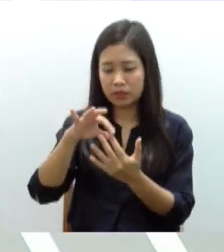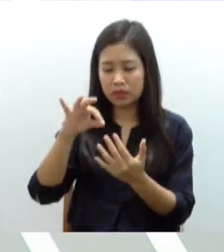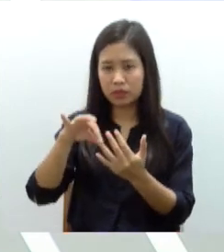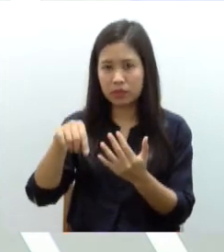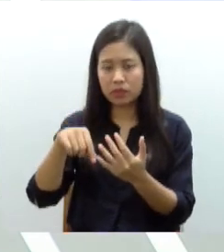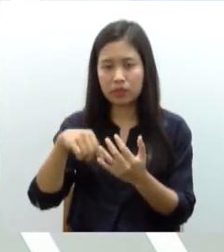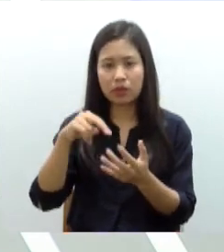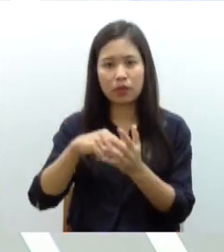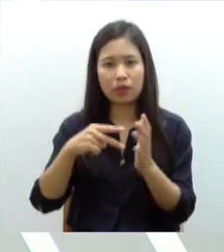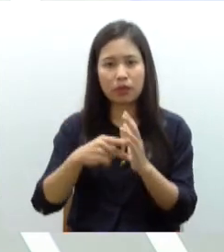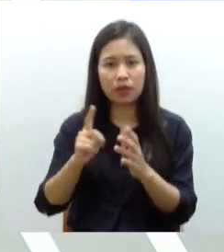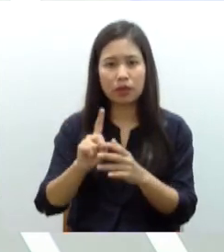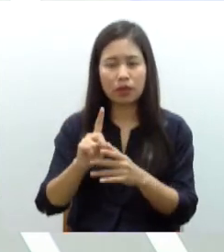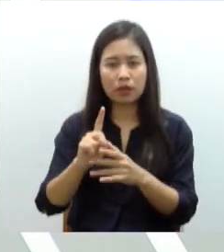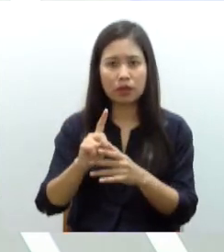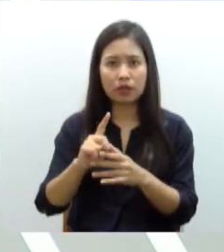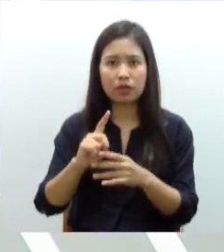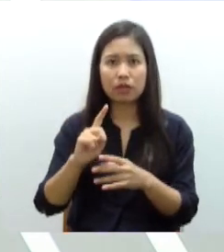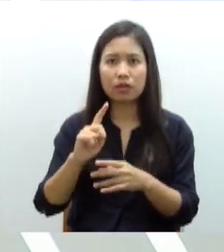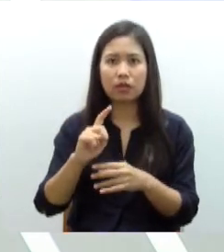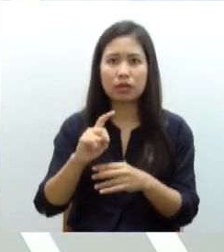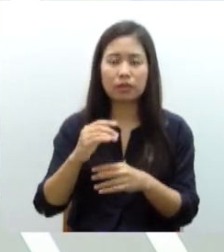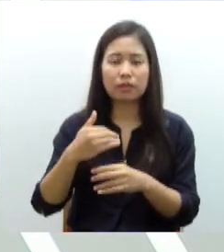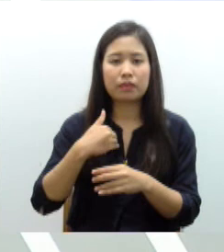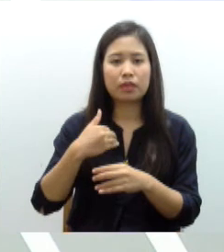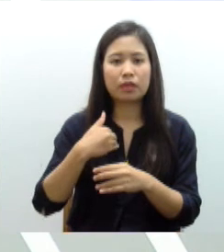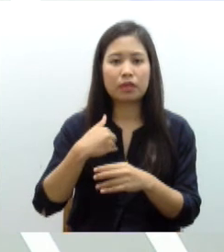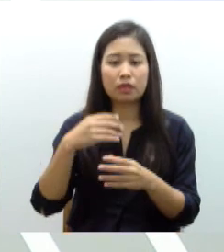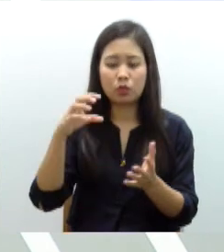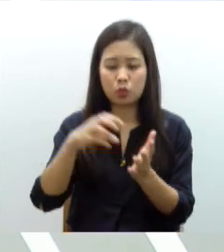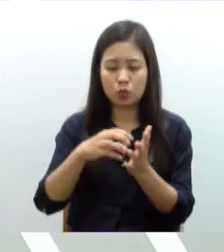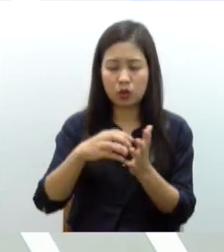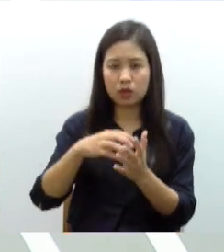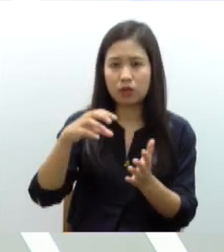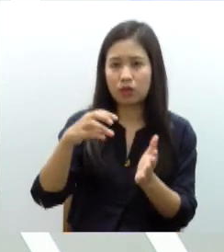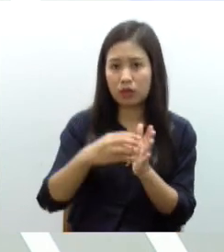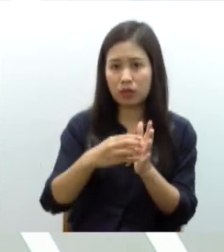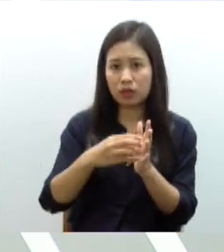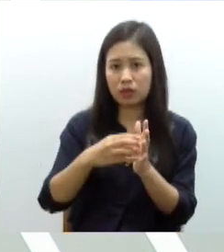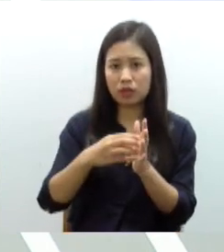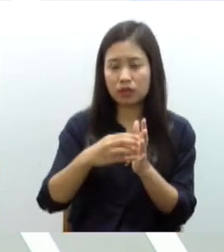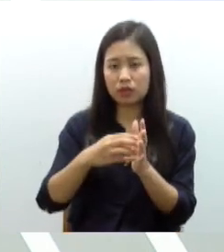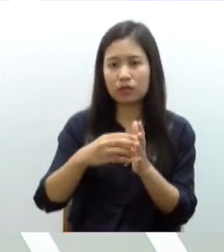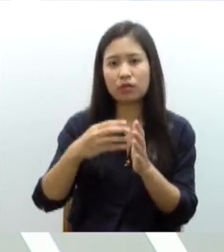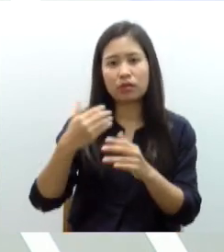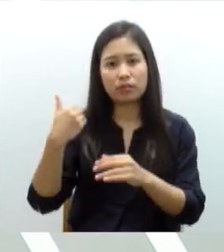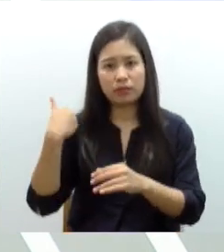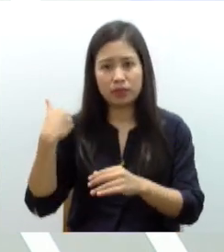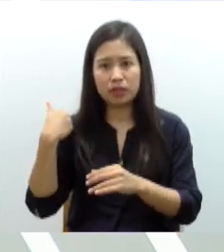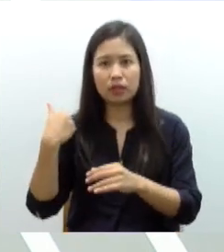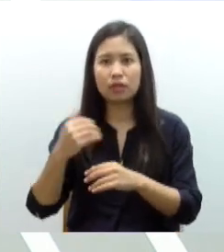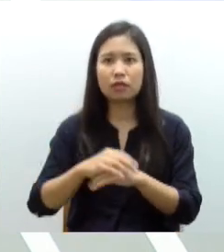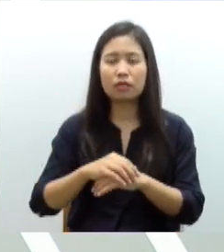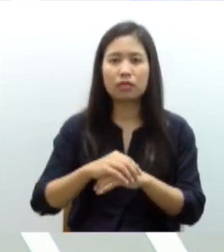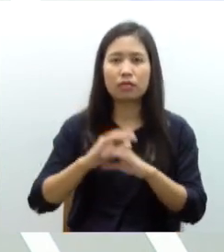ายความว่าเซ็นในฐานะอธิบดีในมือขวานะแต่ไปเซ็นมือซ้ายในฐานะที่เป็นเจ้าของห้างหรือว่า